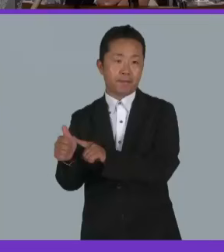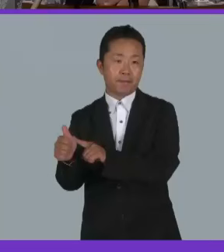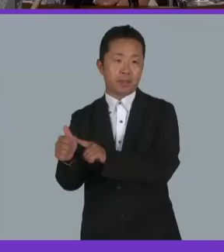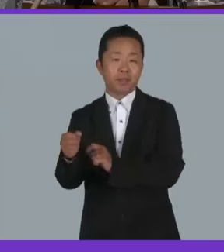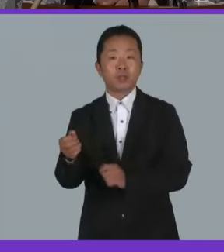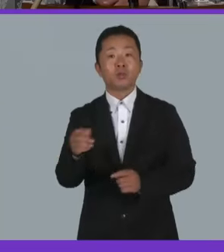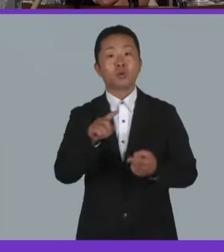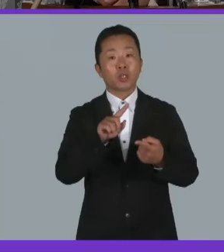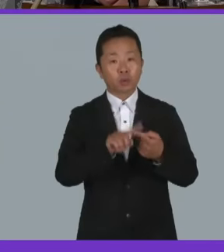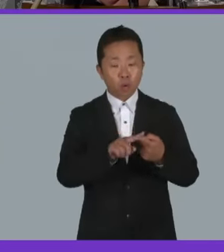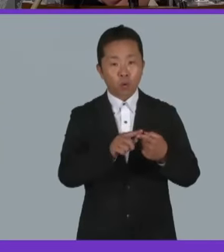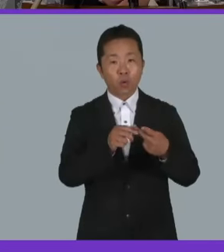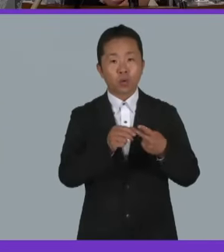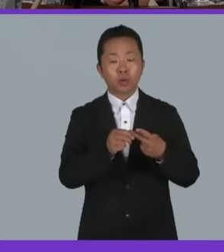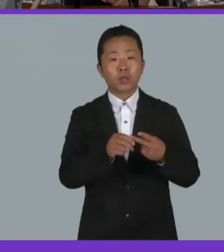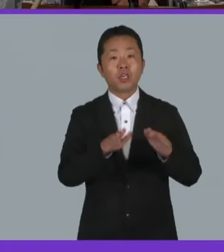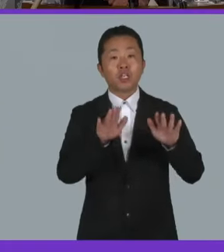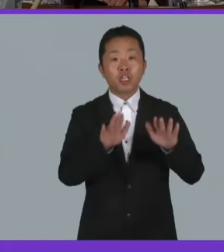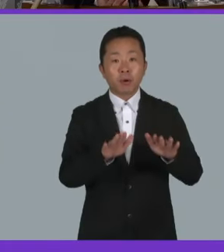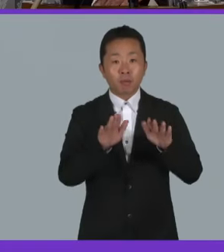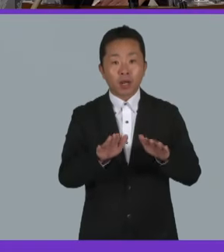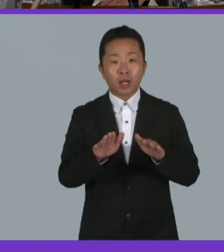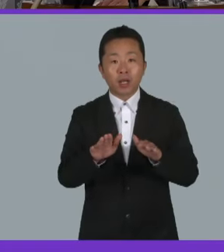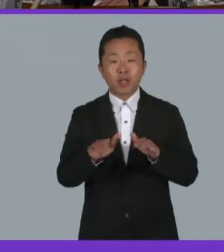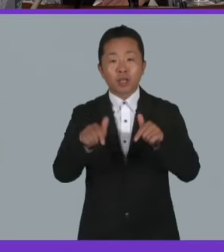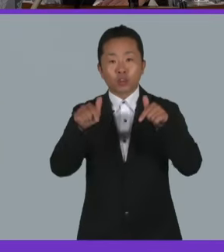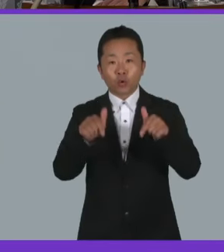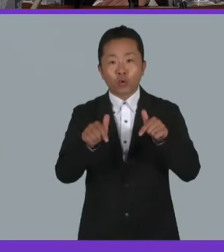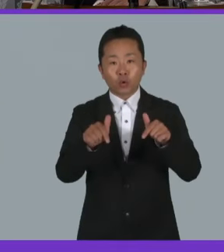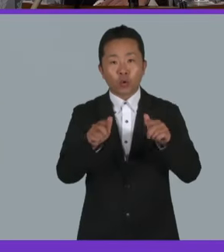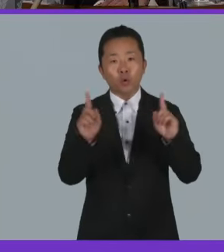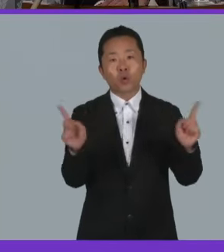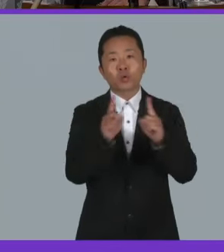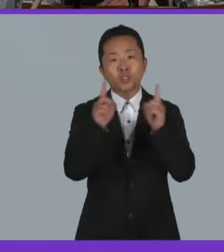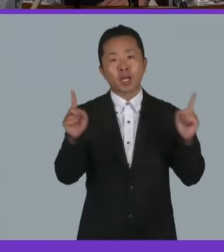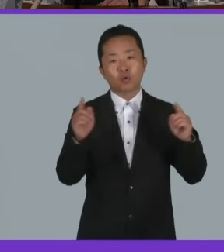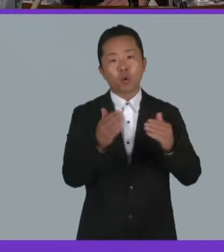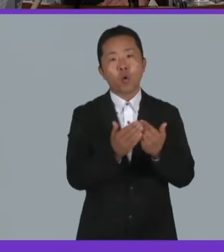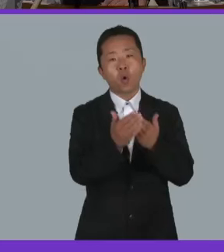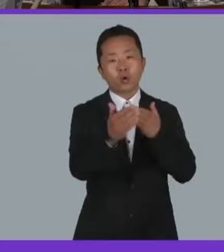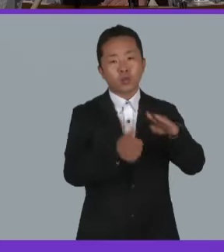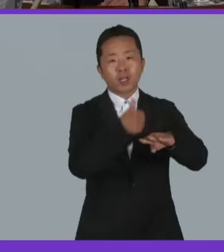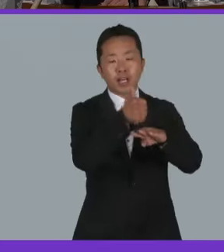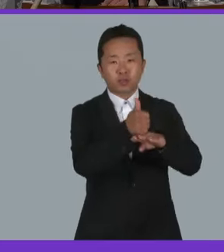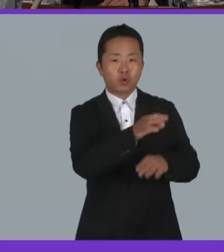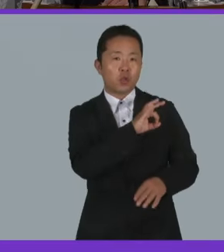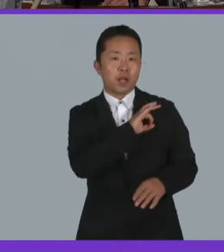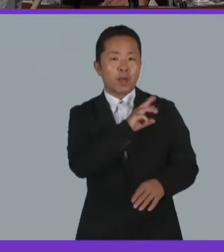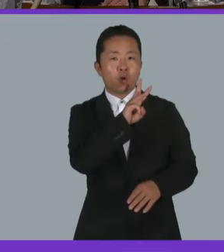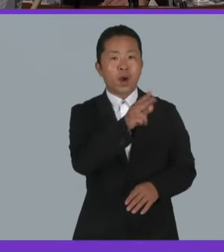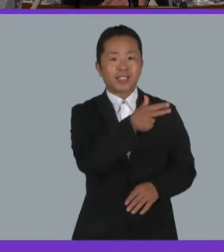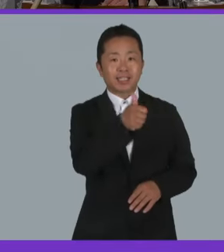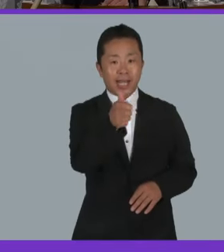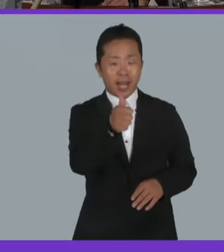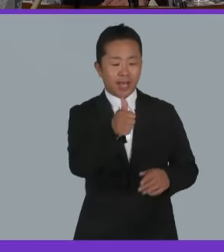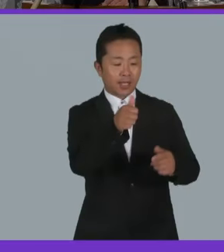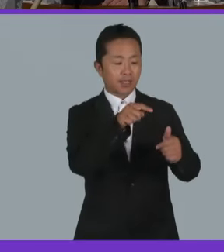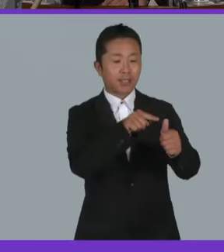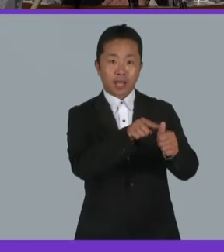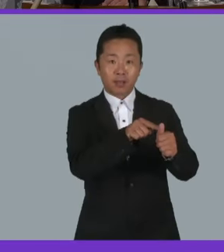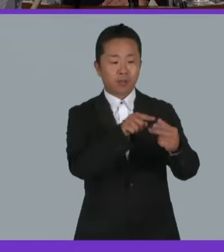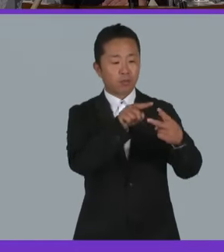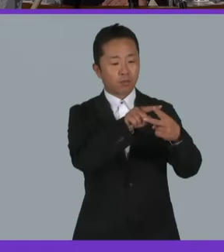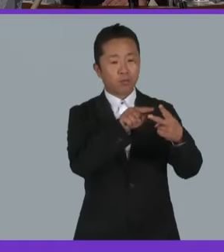そして今はですね、京都コンサートホール館長を務めの鷲田清和先生、 このお二